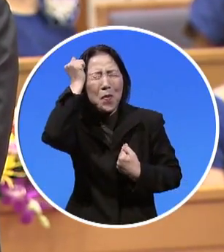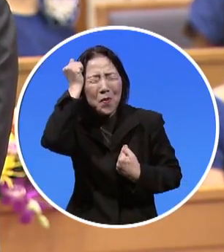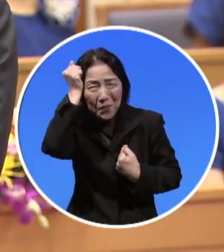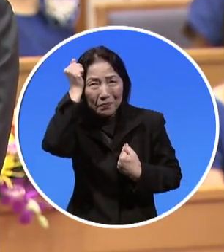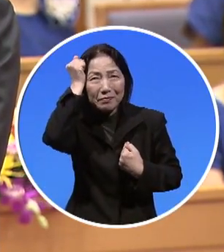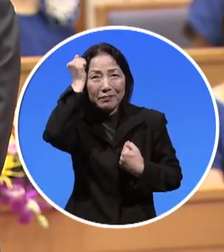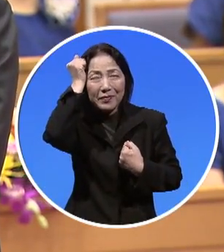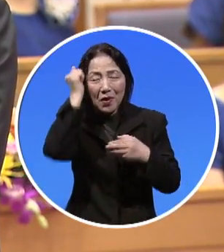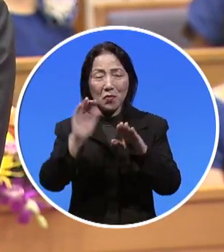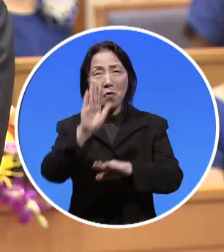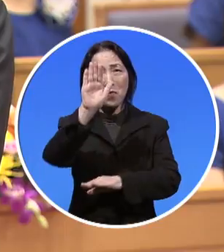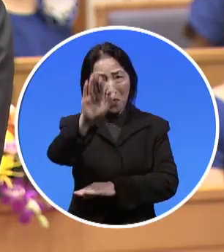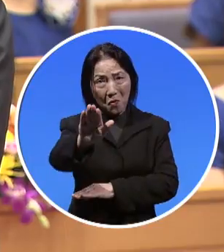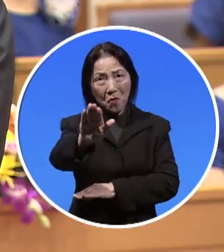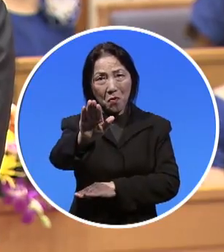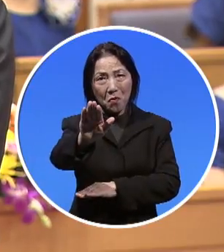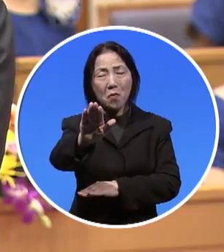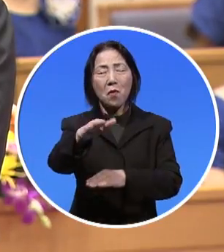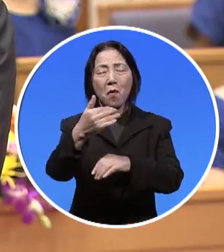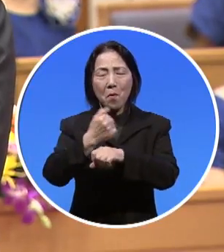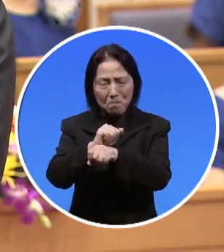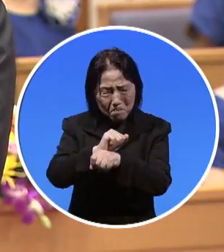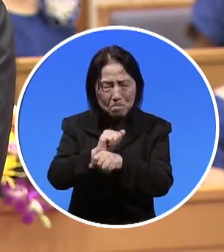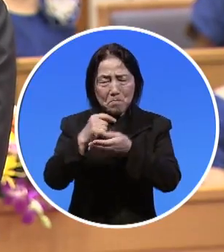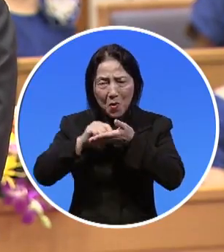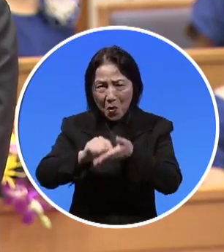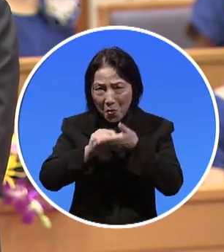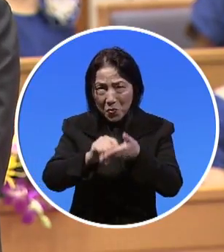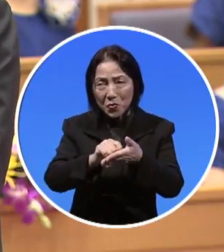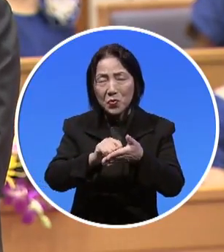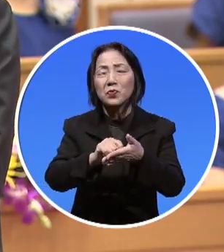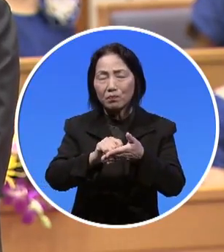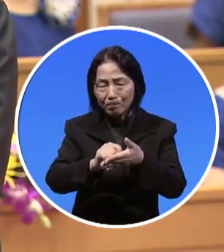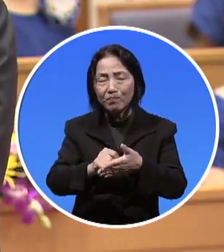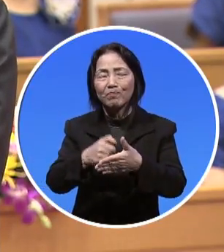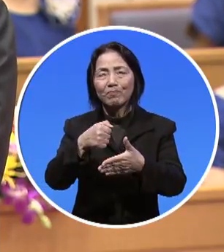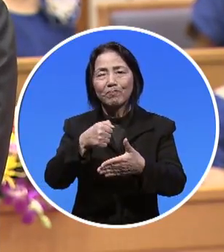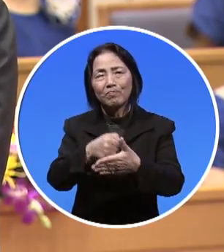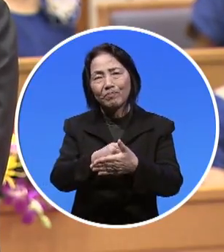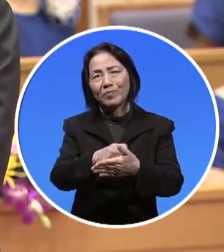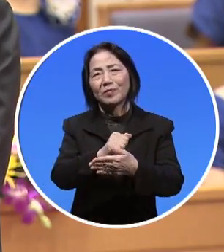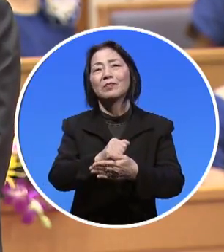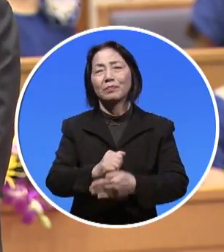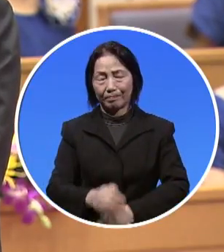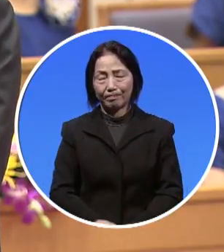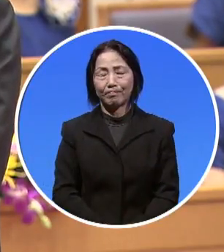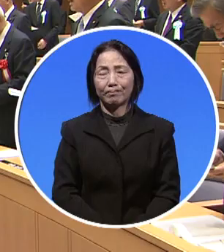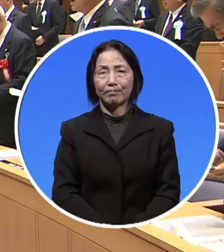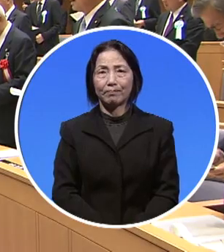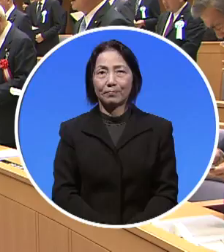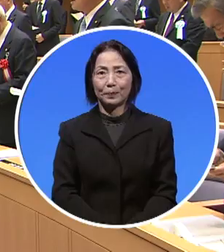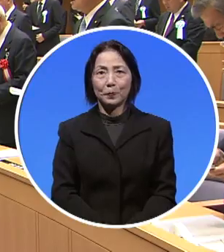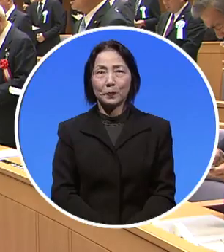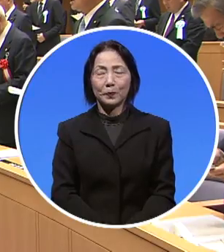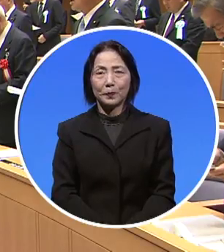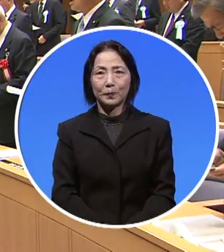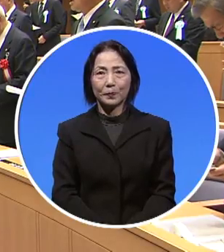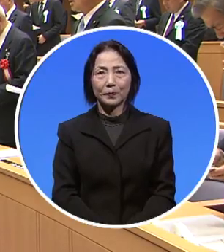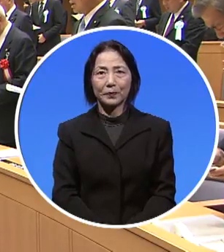ことなく今後とも研さん努力を重ねてまいる所存でございます